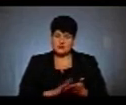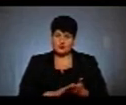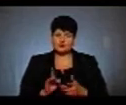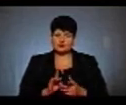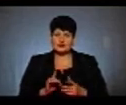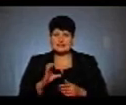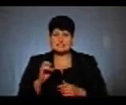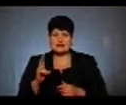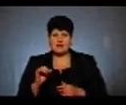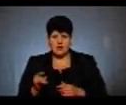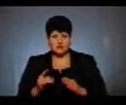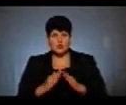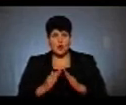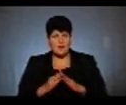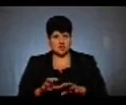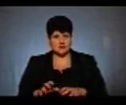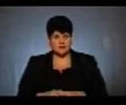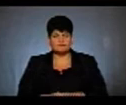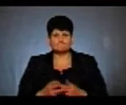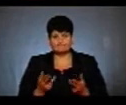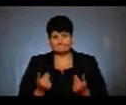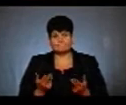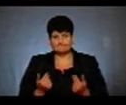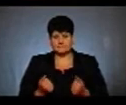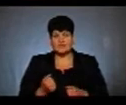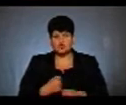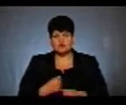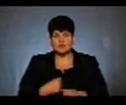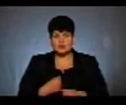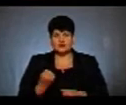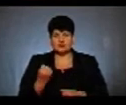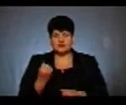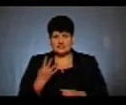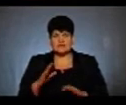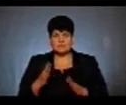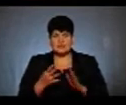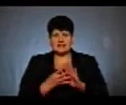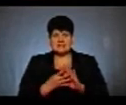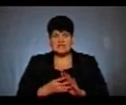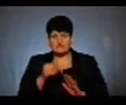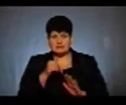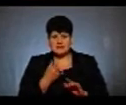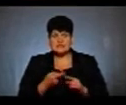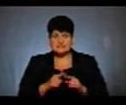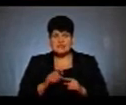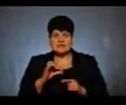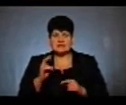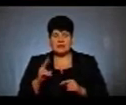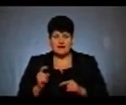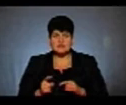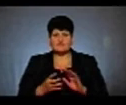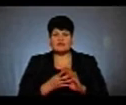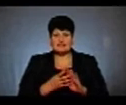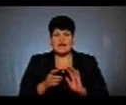щодо сказу у домашніх тварин? Так, на жаль, за, як я сказав, 14 випадків за 9 місяців. Це сказ реєструвався в